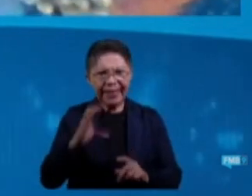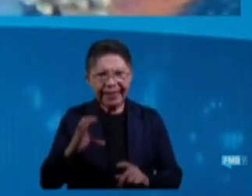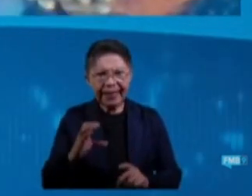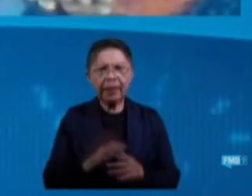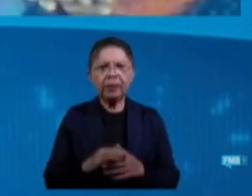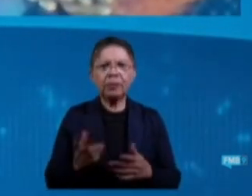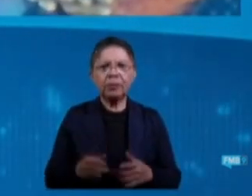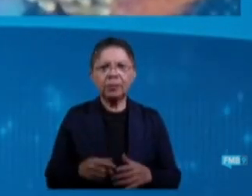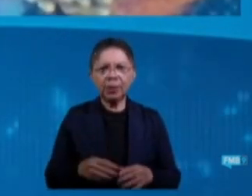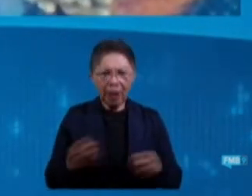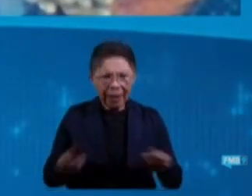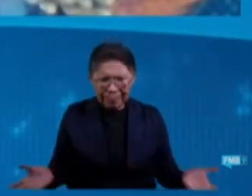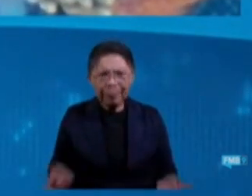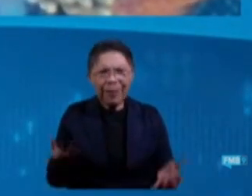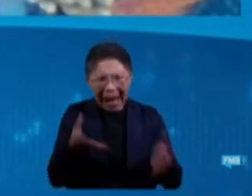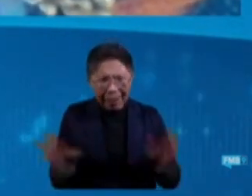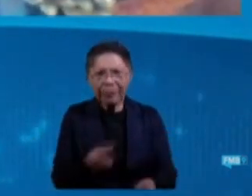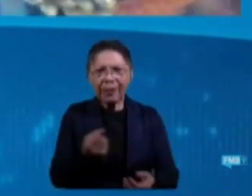agar supaya